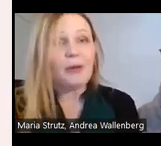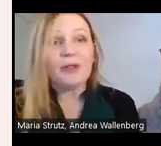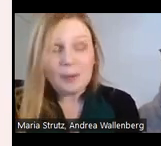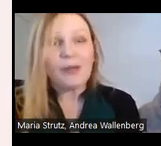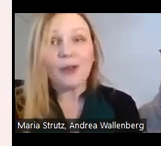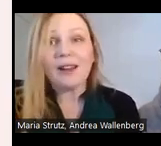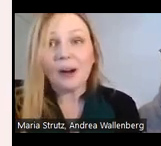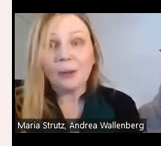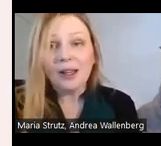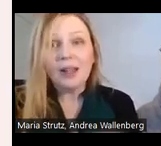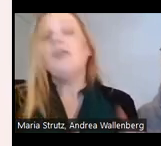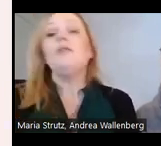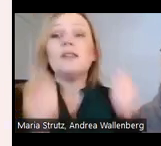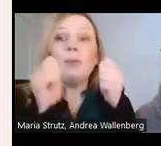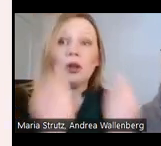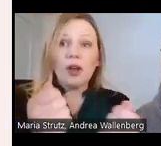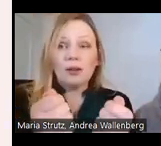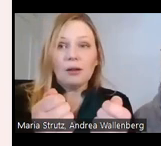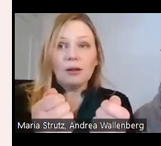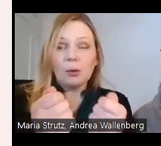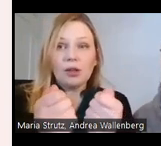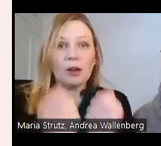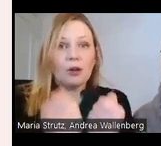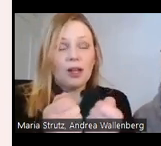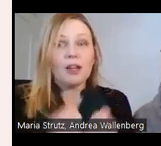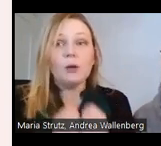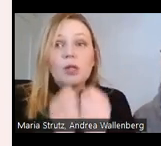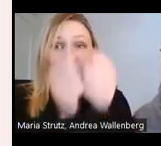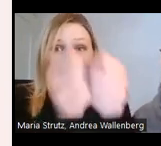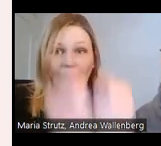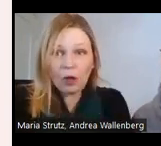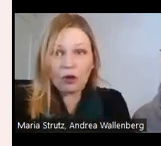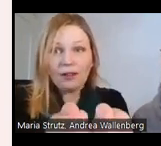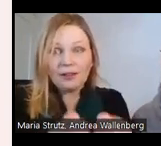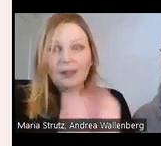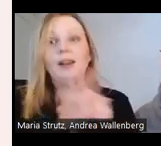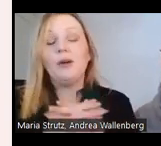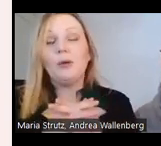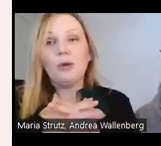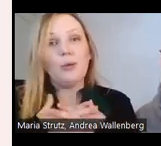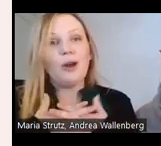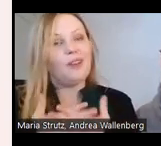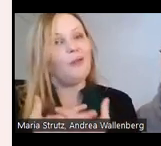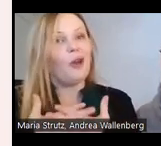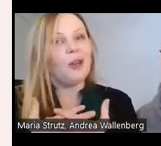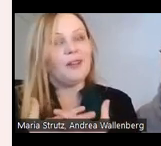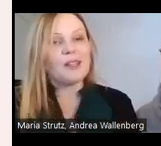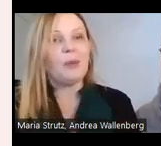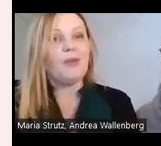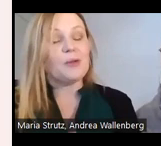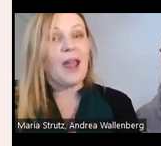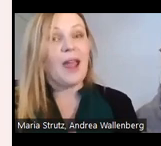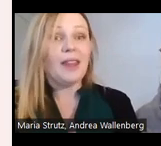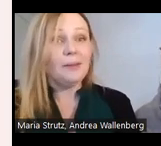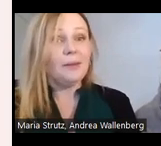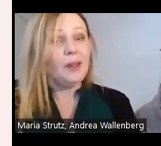BVC tipsa föräldrar om. Mm. Visa blöjan och låta barnet hålla i den. Nu ska vi byta blöja. Och då får barnet förberedelse